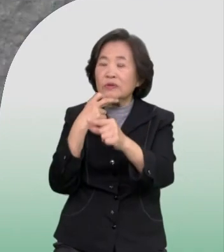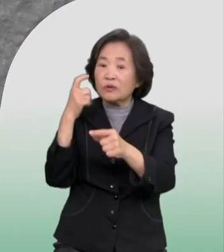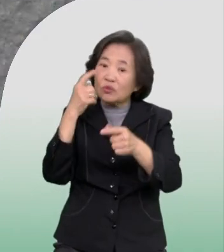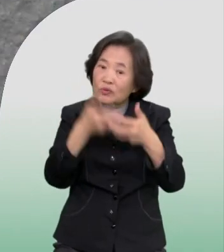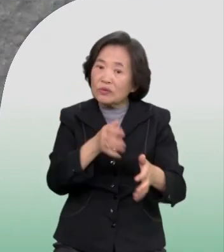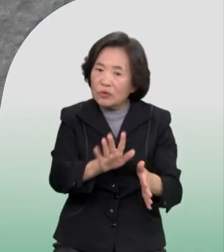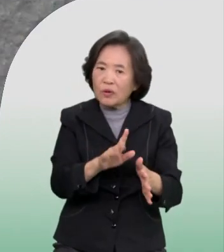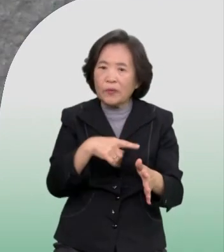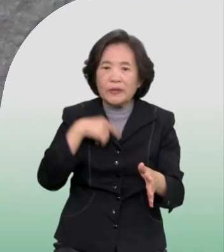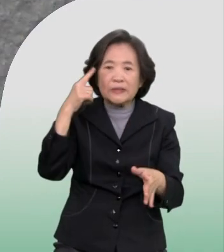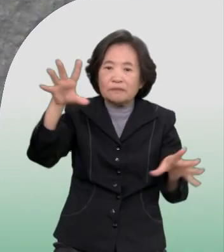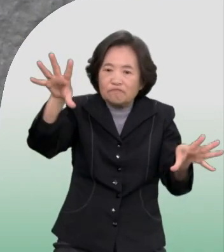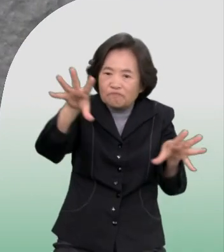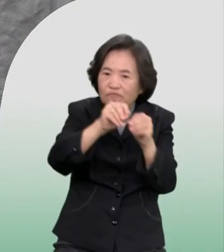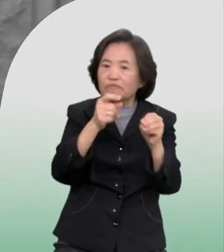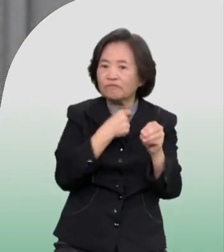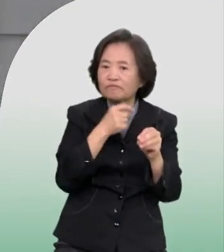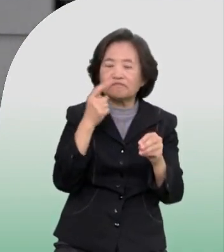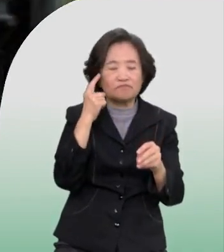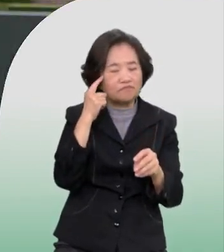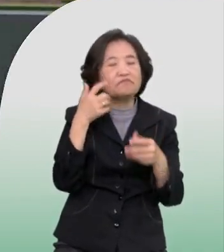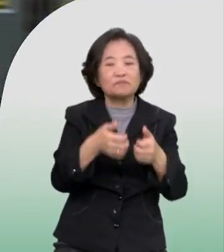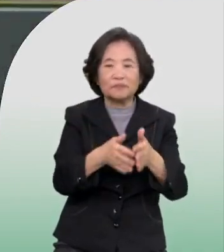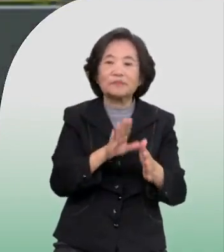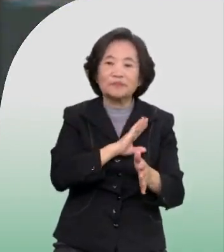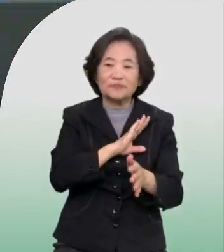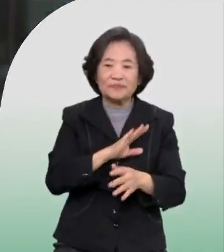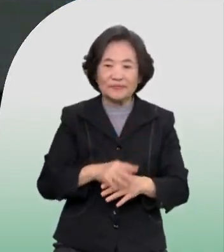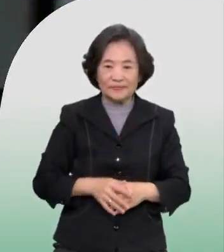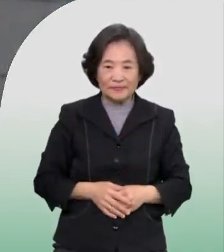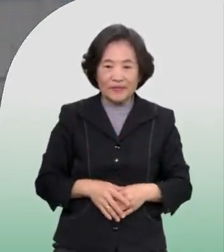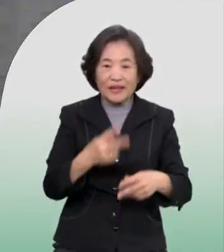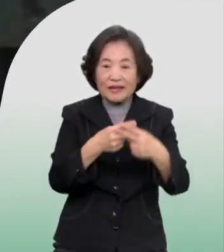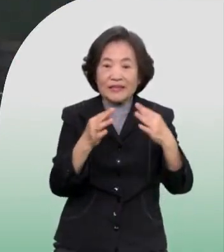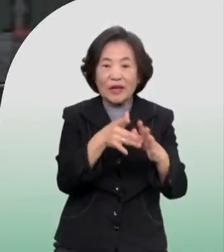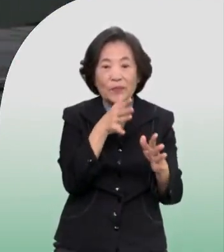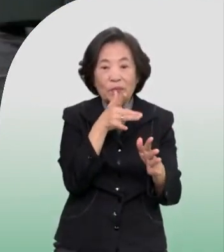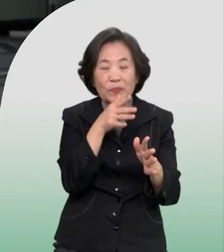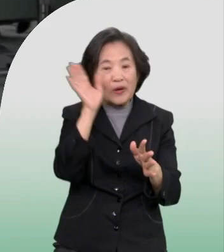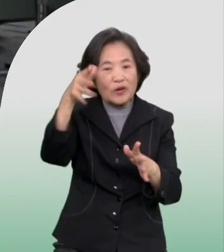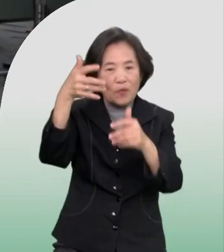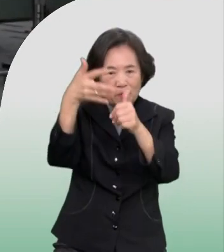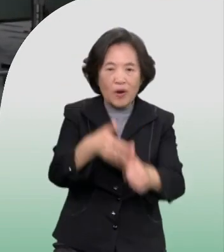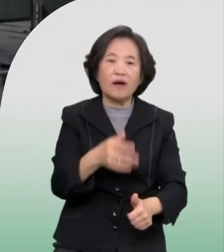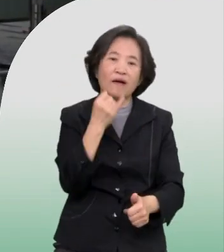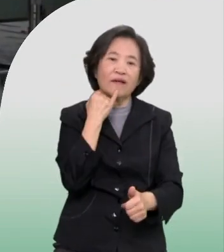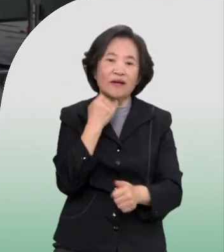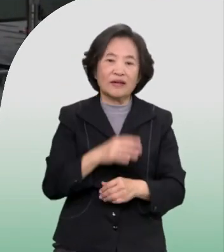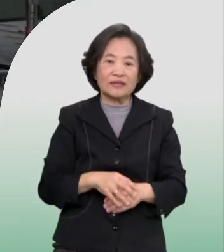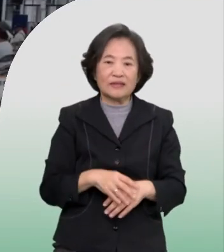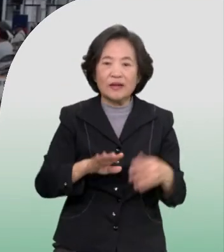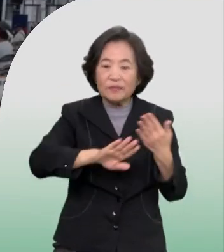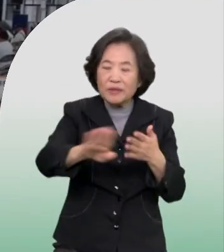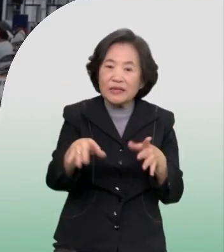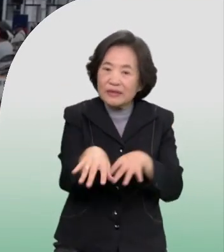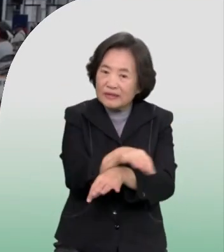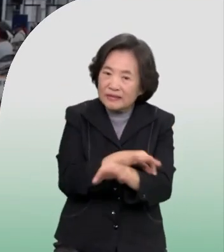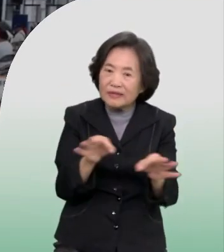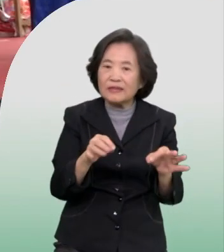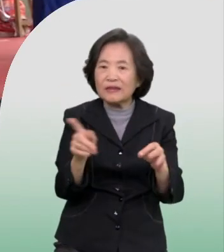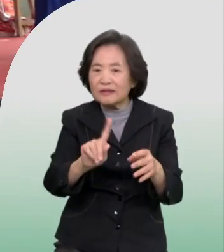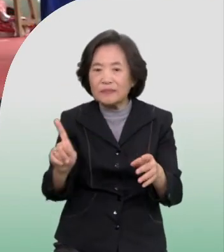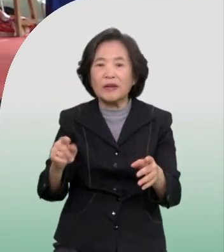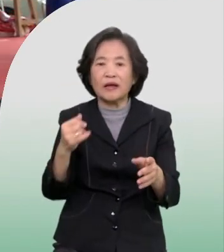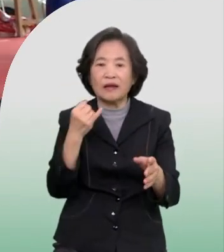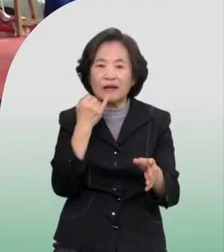视，那怎么样把两个串接在一起，这很重要。 客家要讲的，等于话都传承啊，其他的东西产业